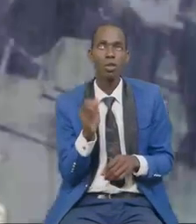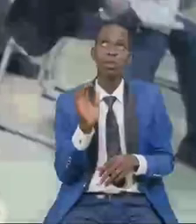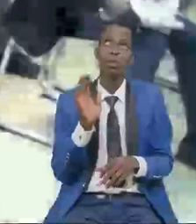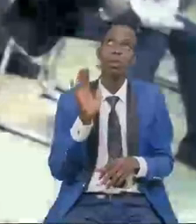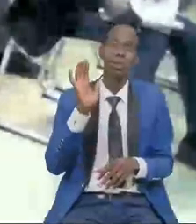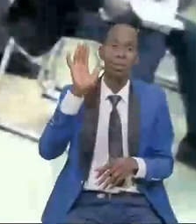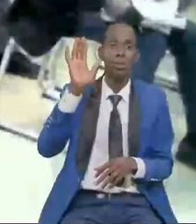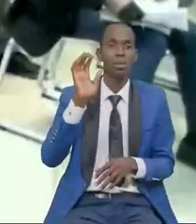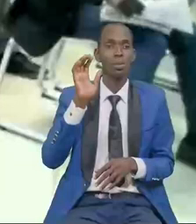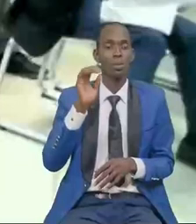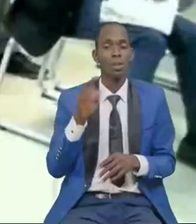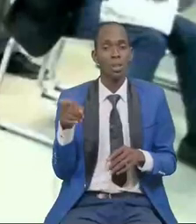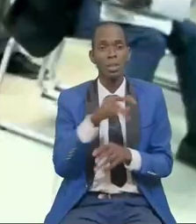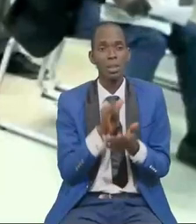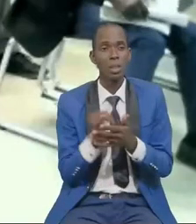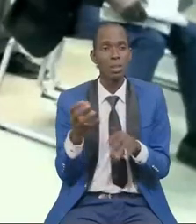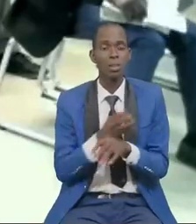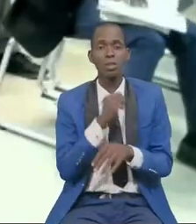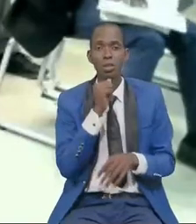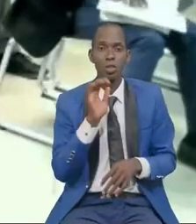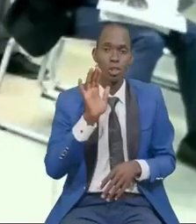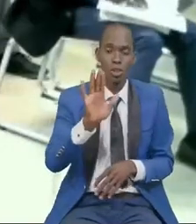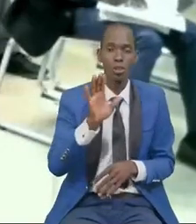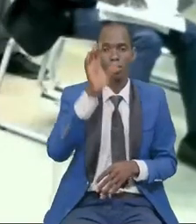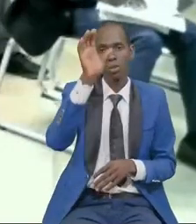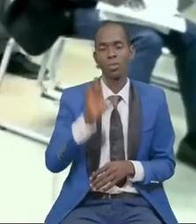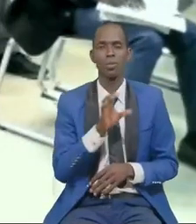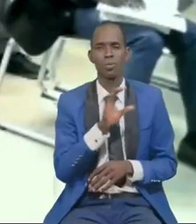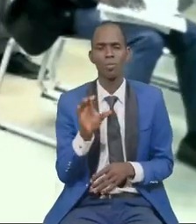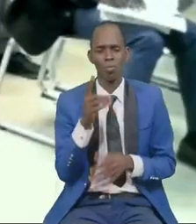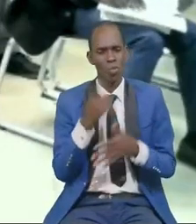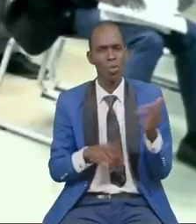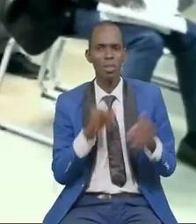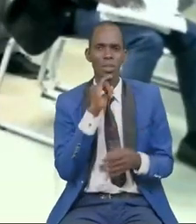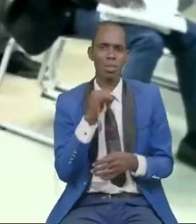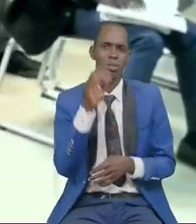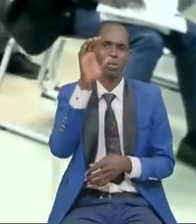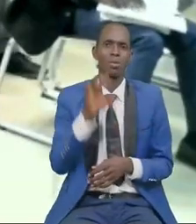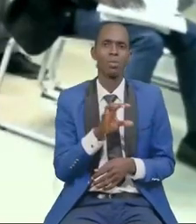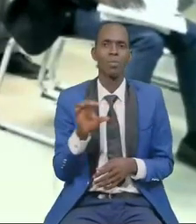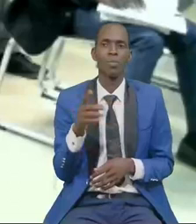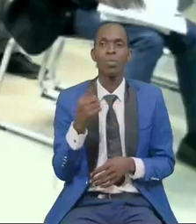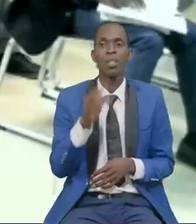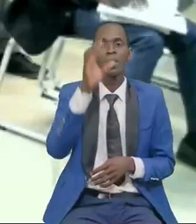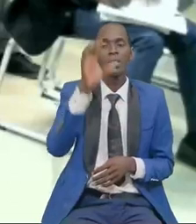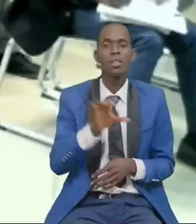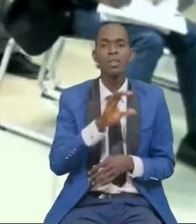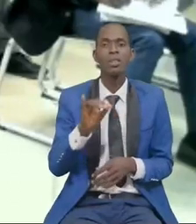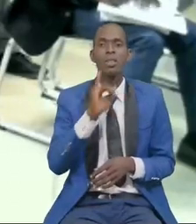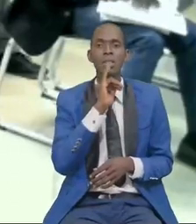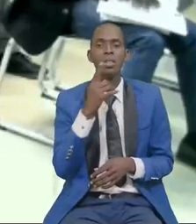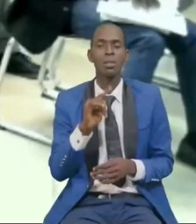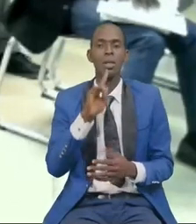celui qui ne prend pas sa croix, c'est quoi une croix? La croix est un symbole